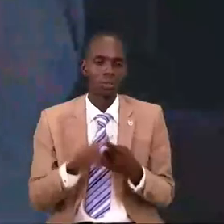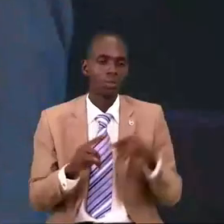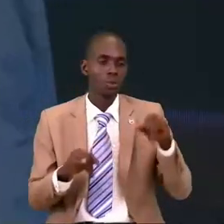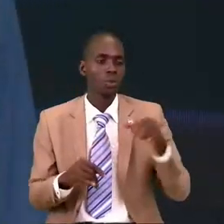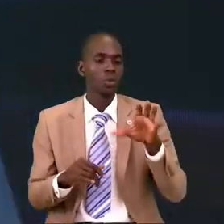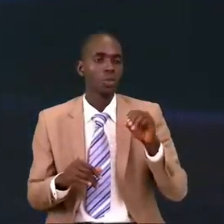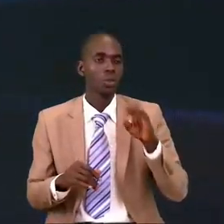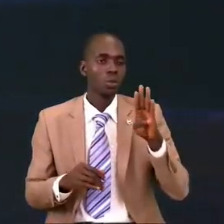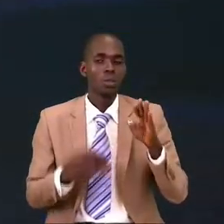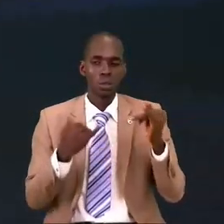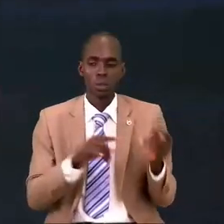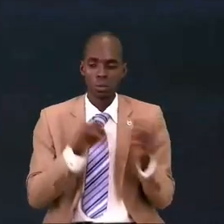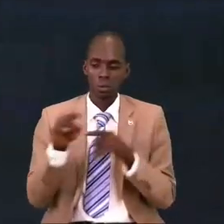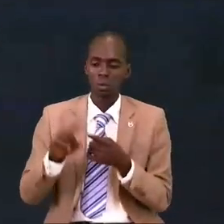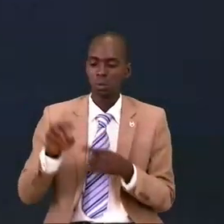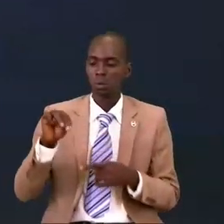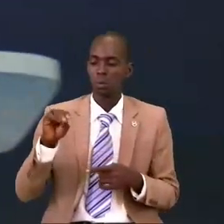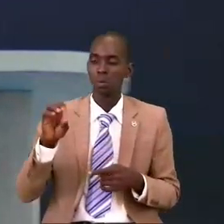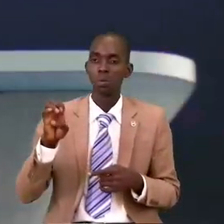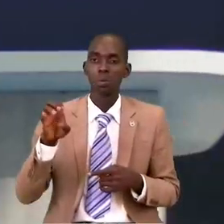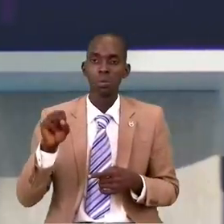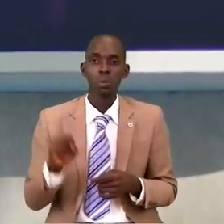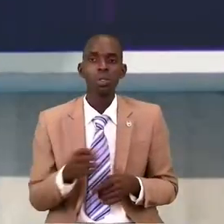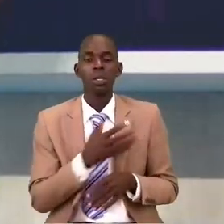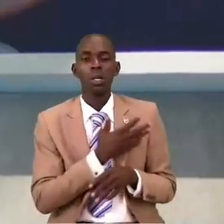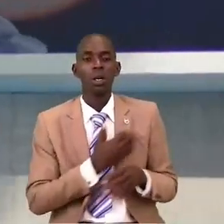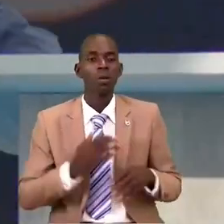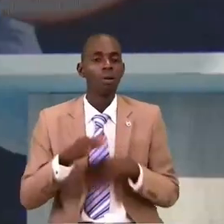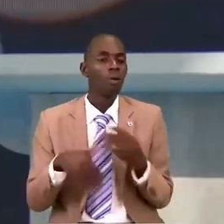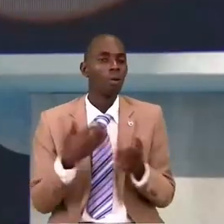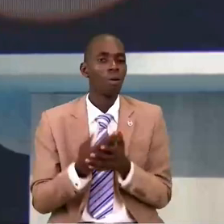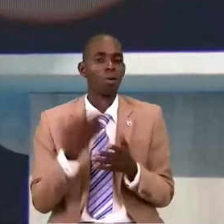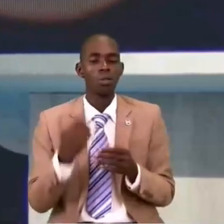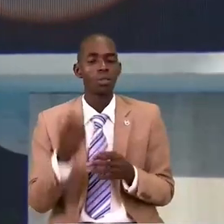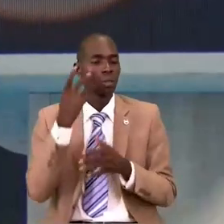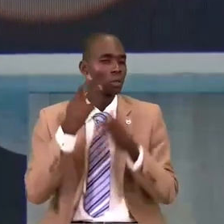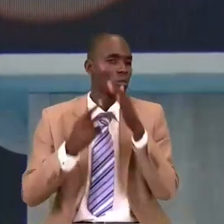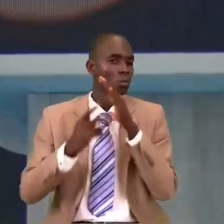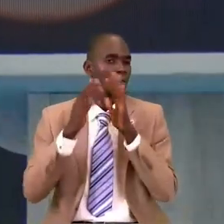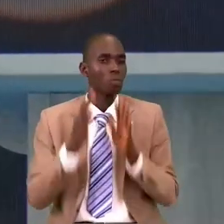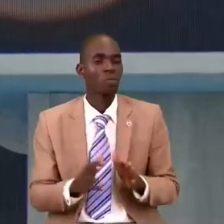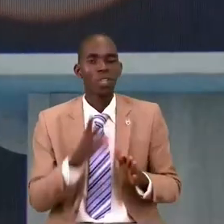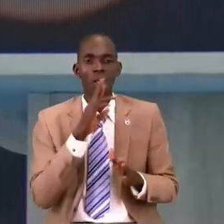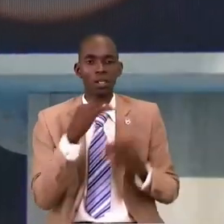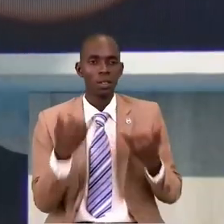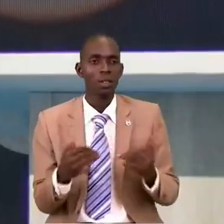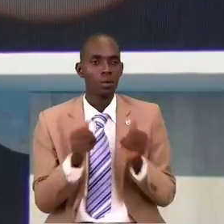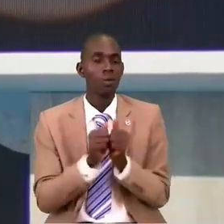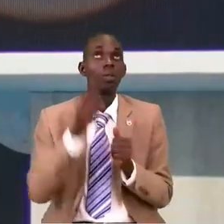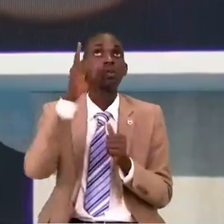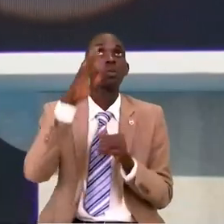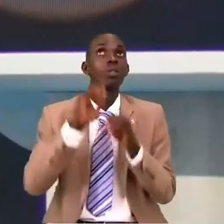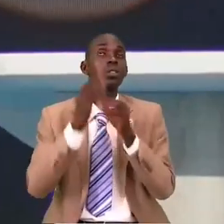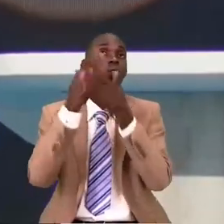ces prophètes, ils étaient maintenant avec Dieu au ciel. Sa fidélité envers eux, sa fidélité envers